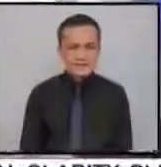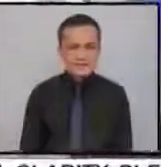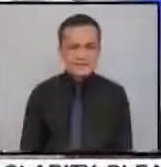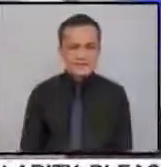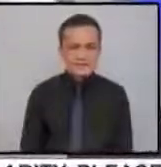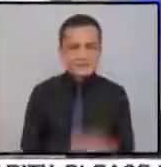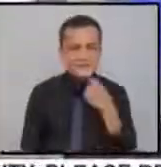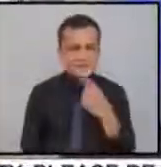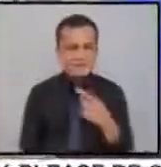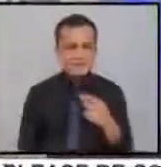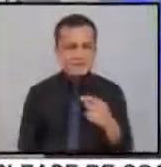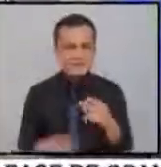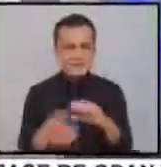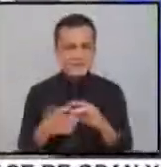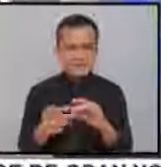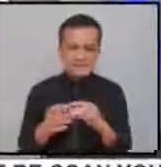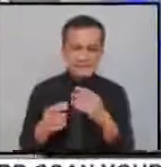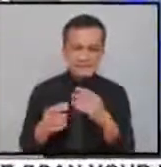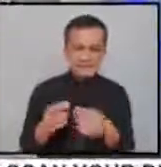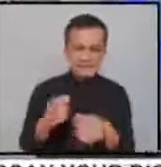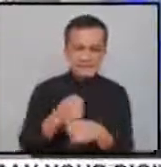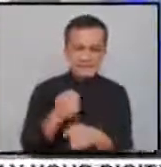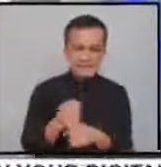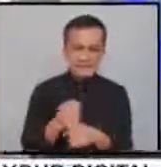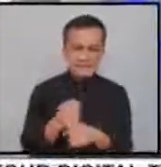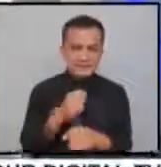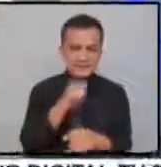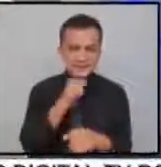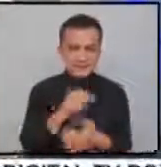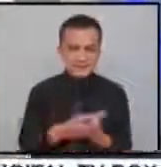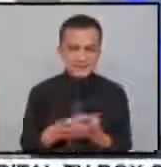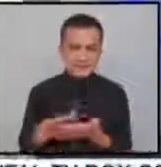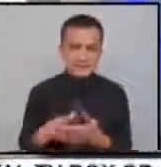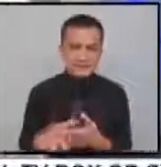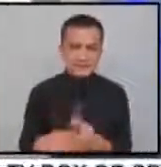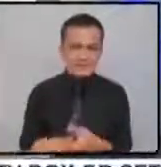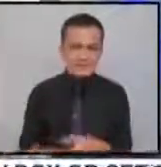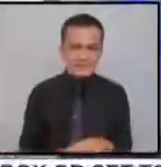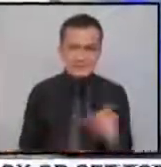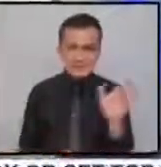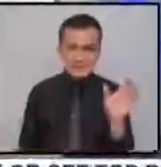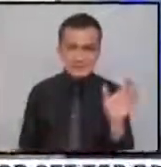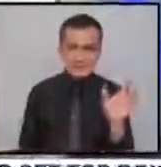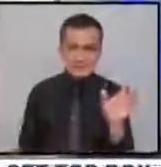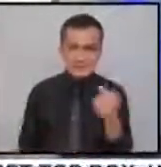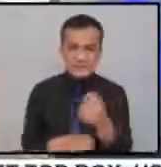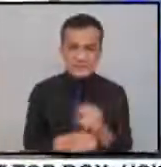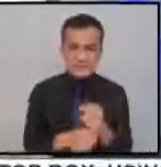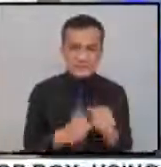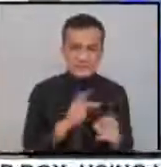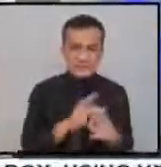nito? Ito yung ginawa niya na hindi naman maayos. Ito yung gawa ng professional. Ito po yung gawa ni Gab.